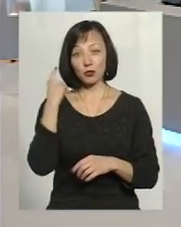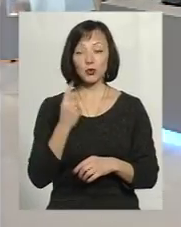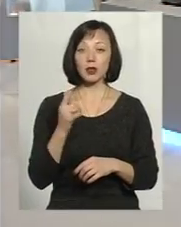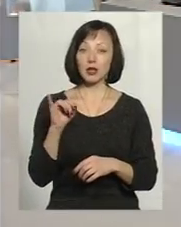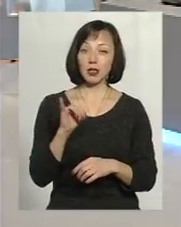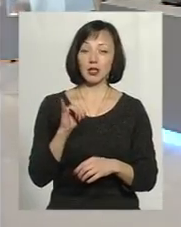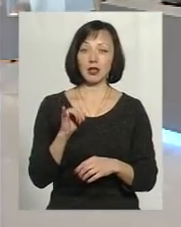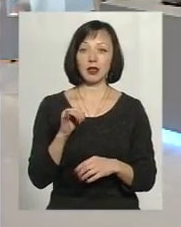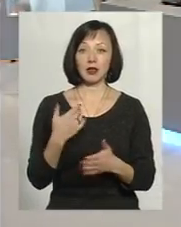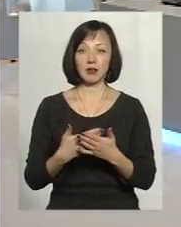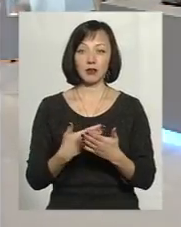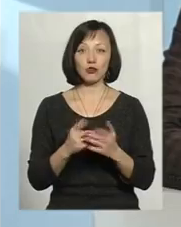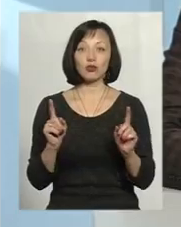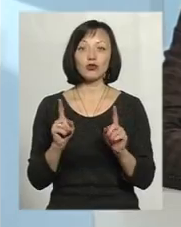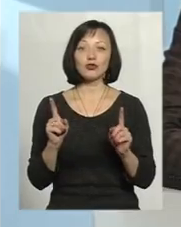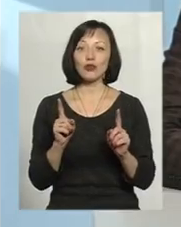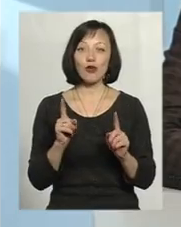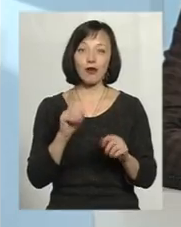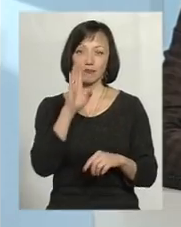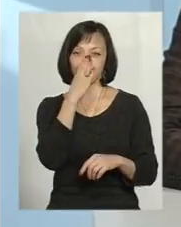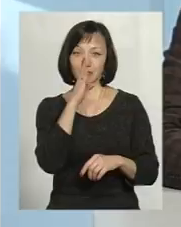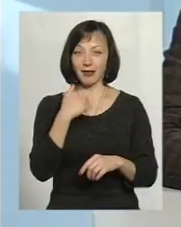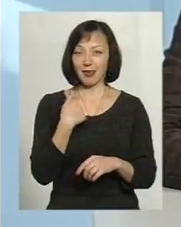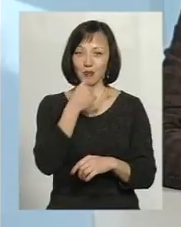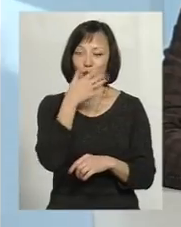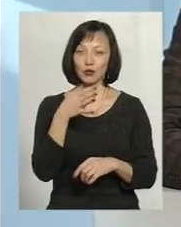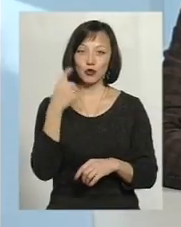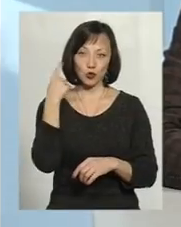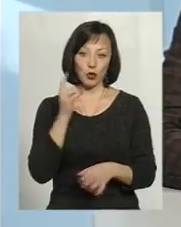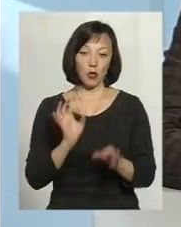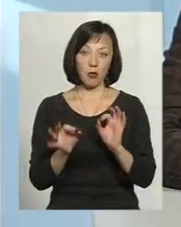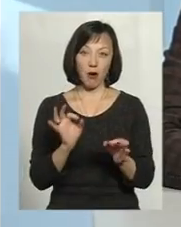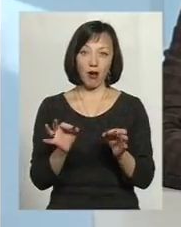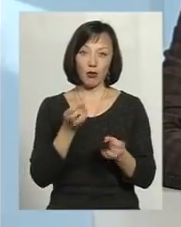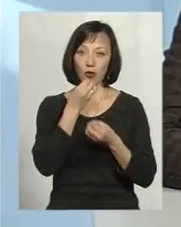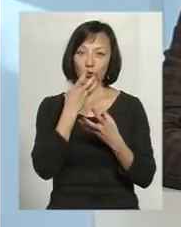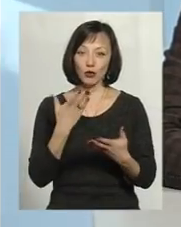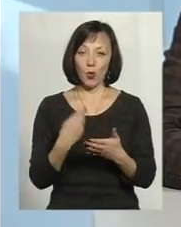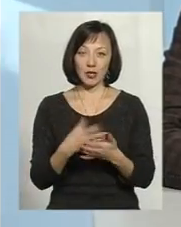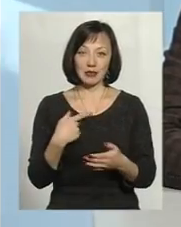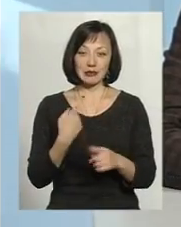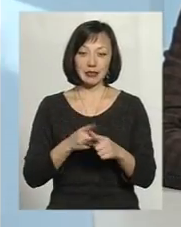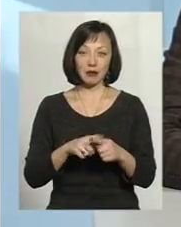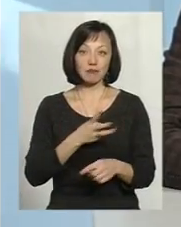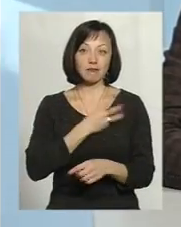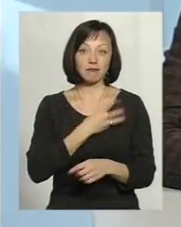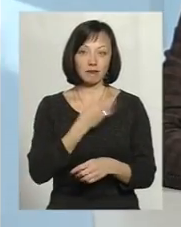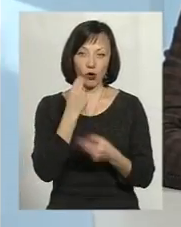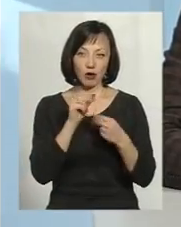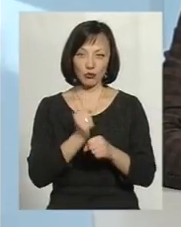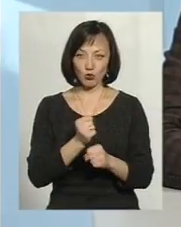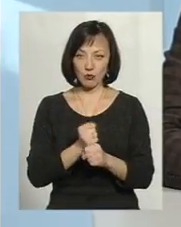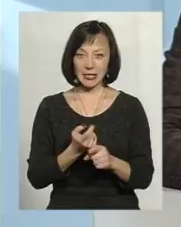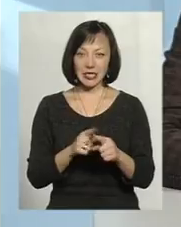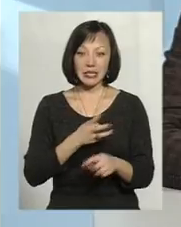І, скажімо, да, що тут душою кривити, коли ти чуєш нормальну позитивну оцінку, це стимулює до покращення роботи, це